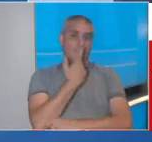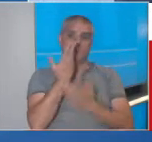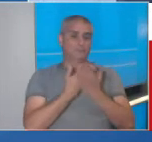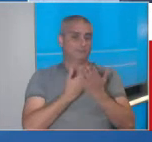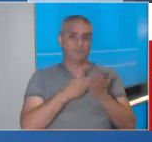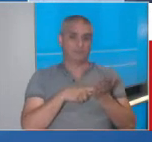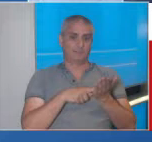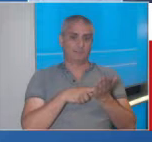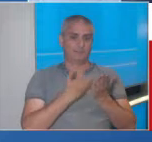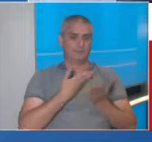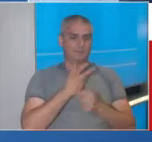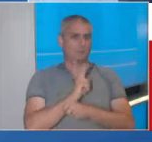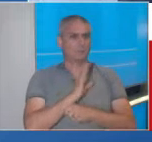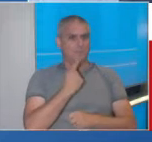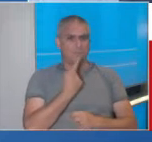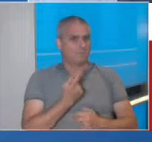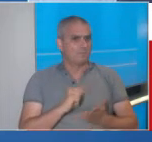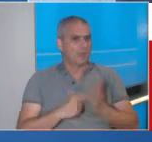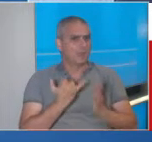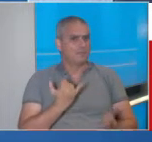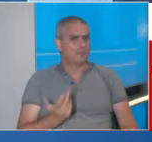שהמסמכים הושגו במרמה. מה הכוונה בדיוק?